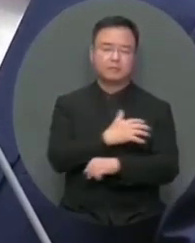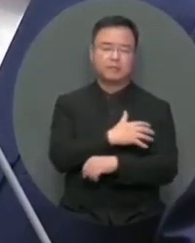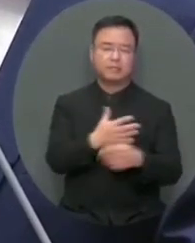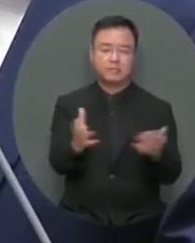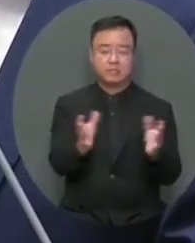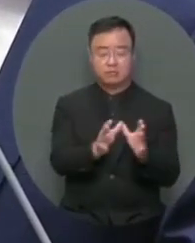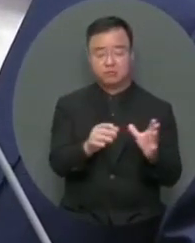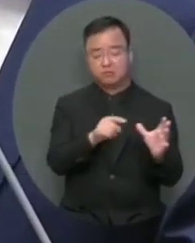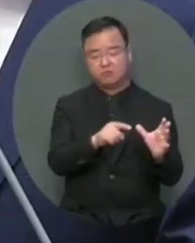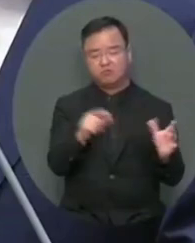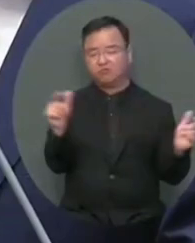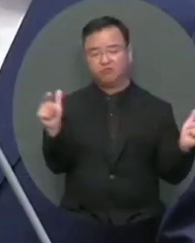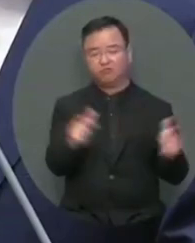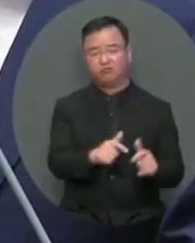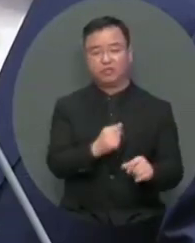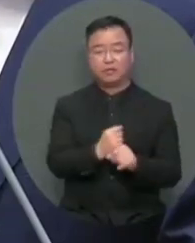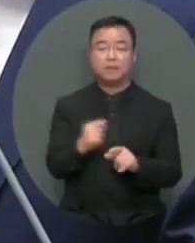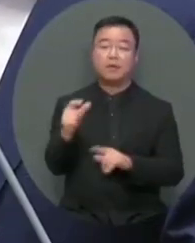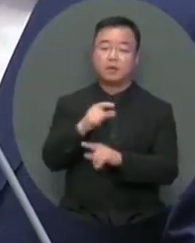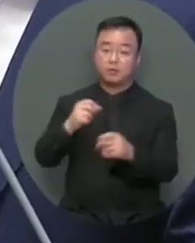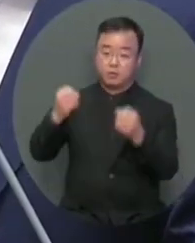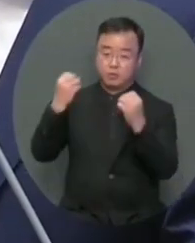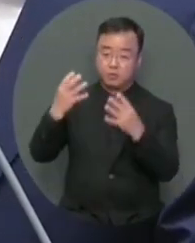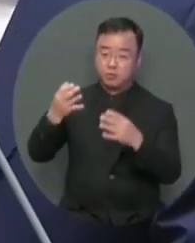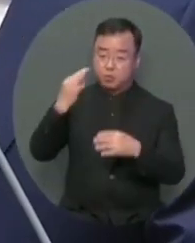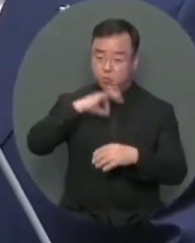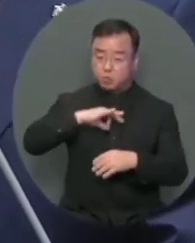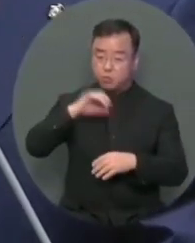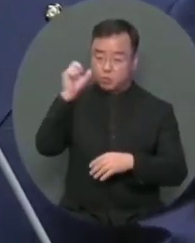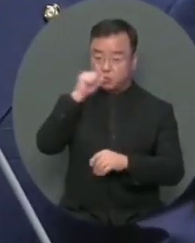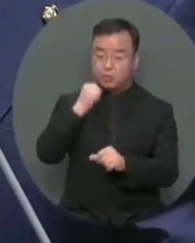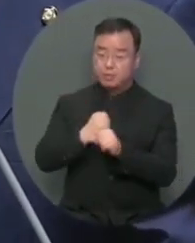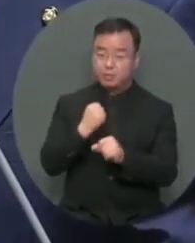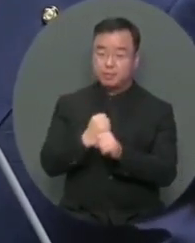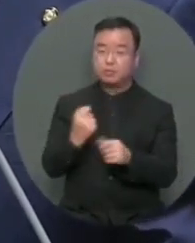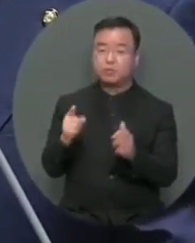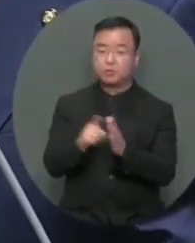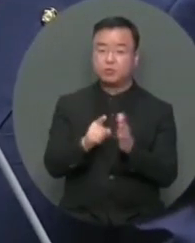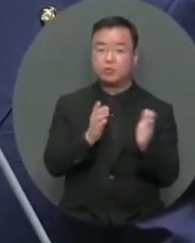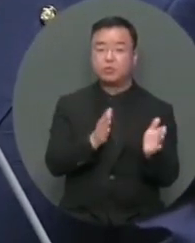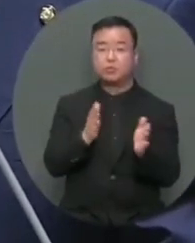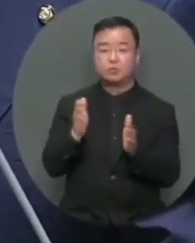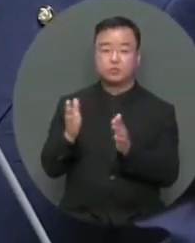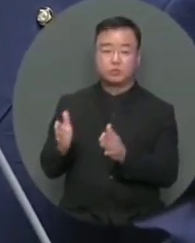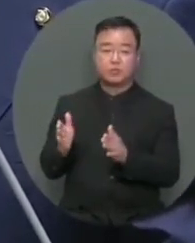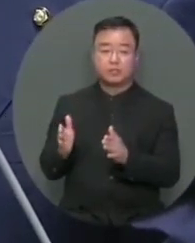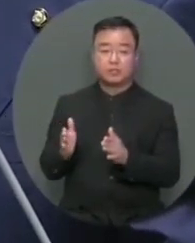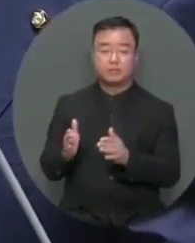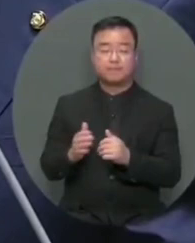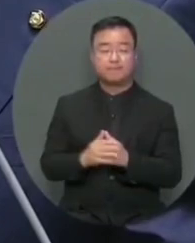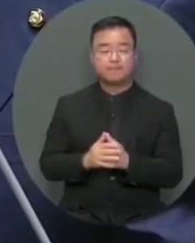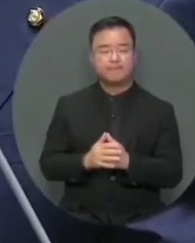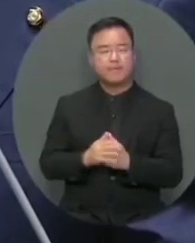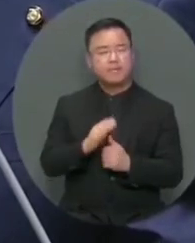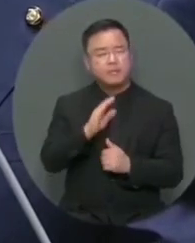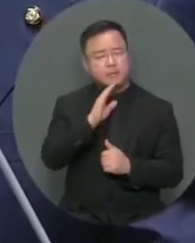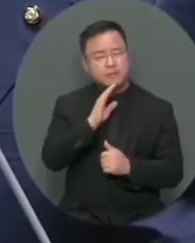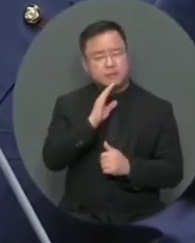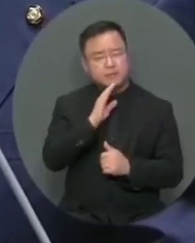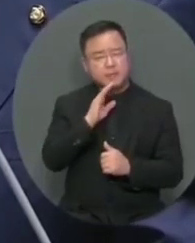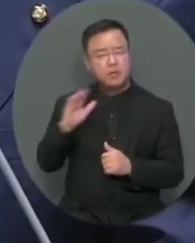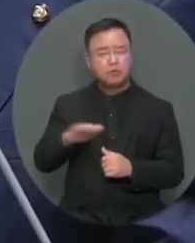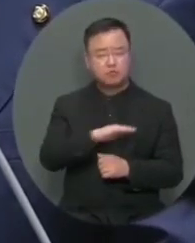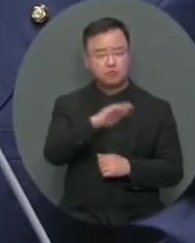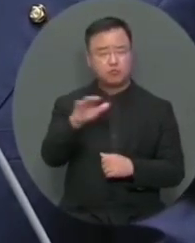최대한 줄이고 더 효율적으로 만드는 체제로서 편성을 최대한 했다. 물론 우리